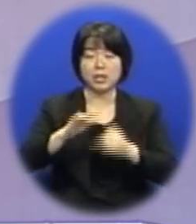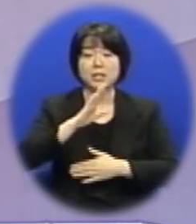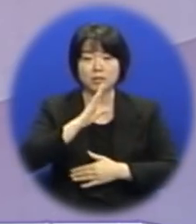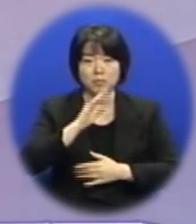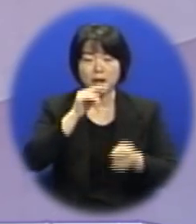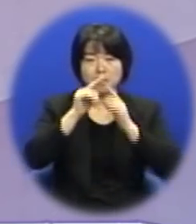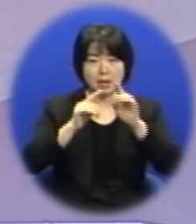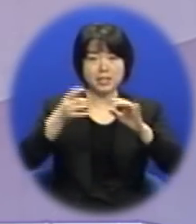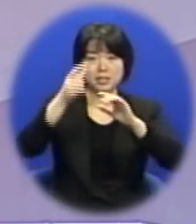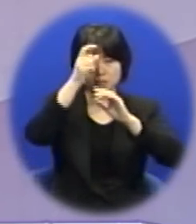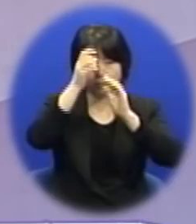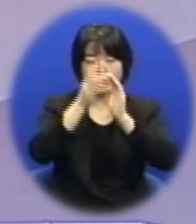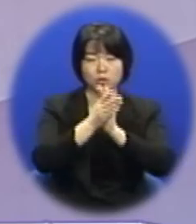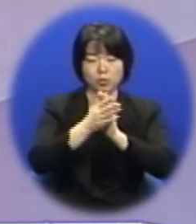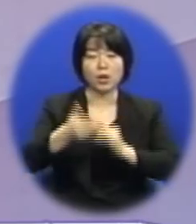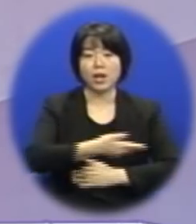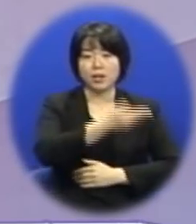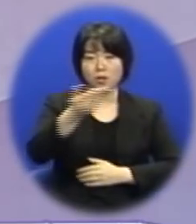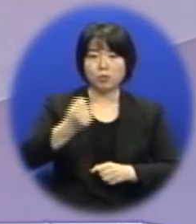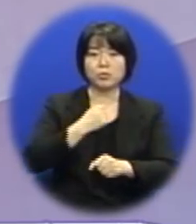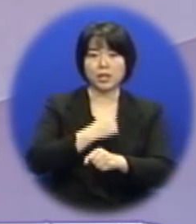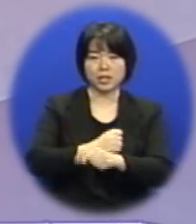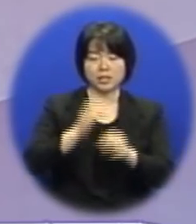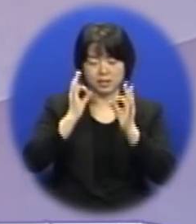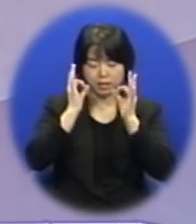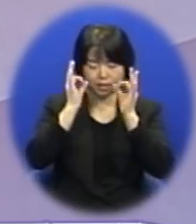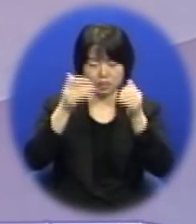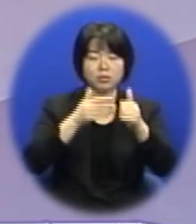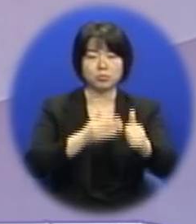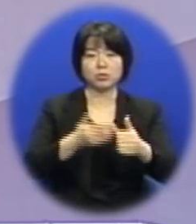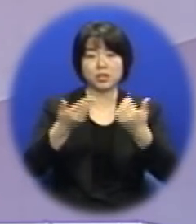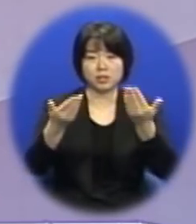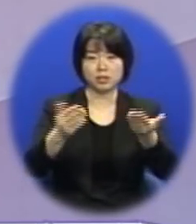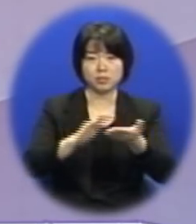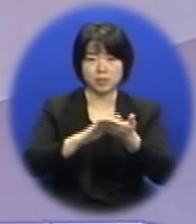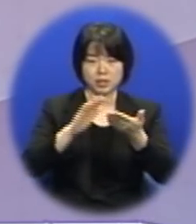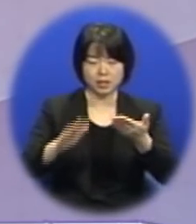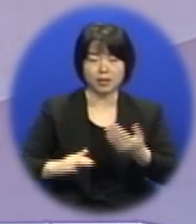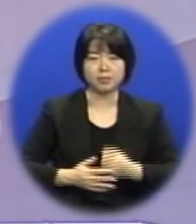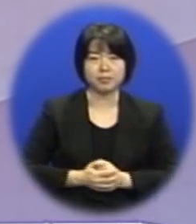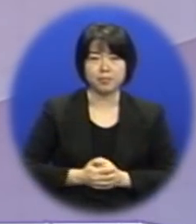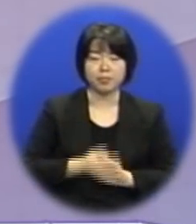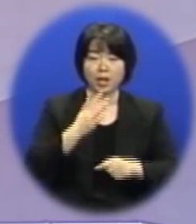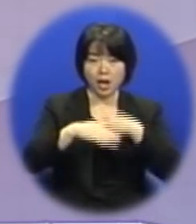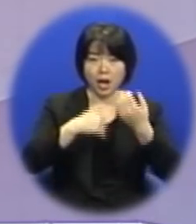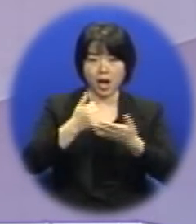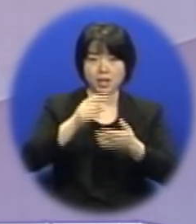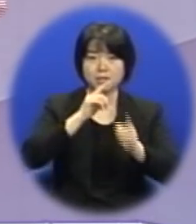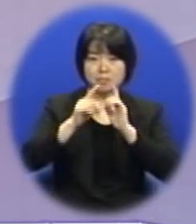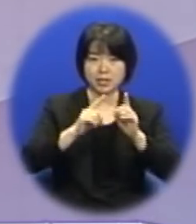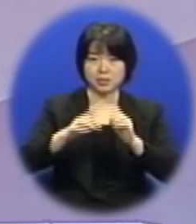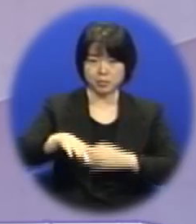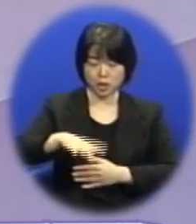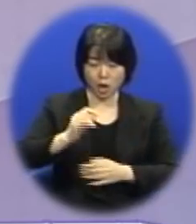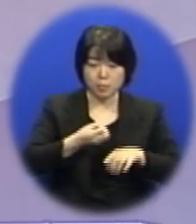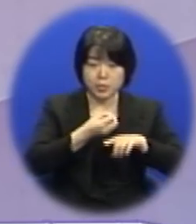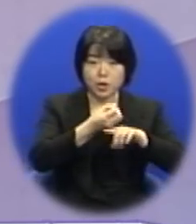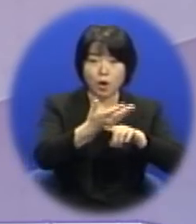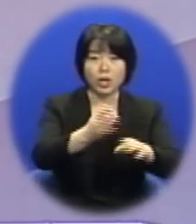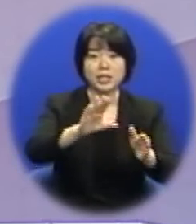기도를 여러분이 하시기를 간절히 부탁을 드리는 겁니다. 하나님의 말씀이 처음에 전해질